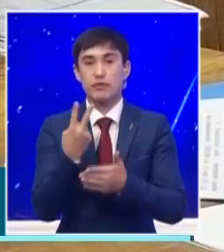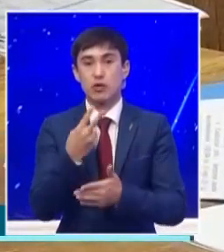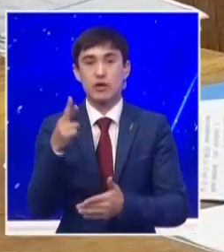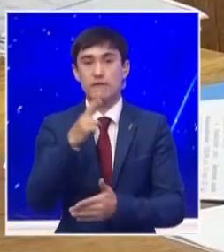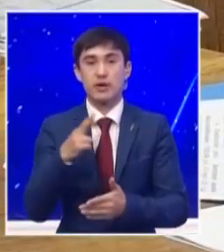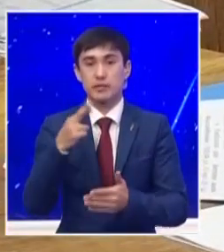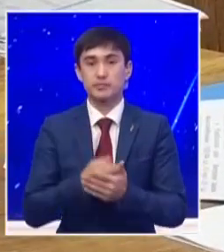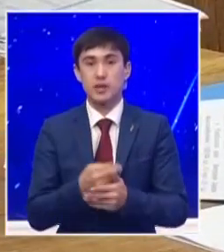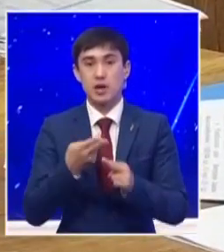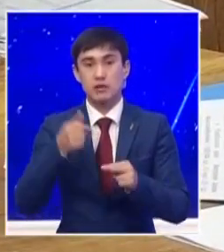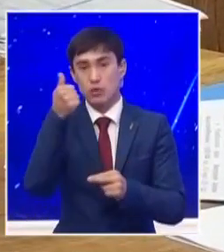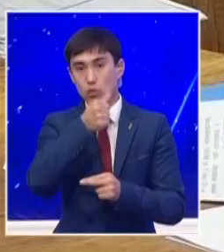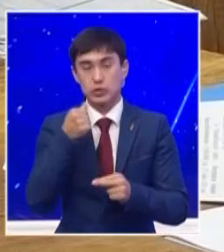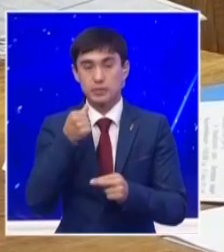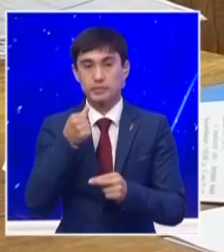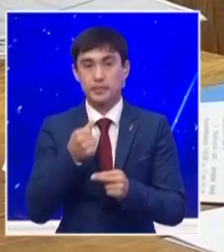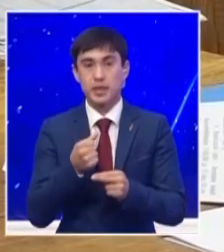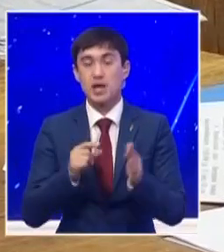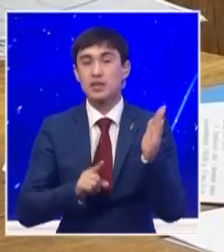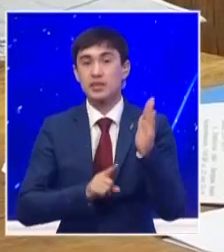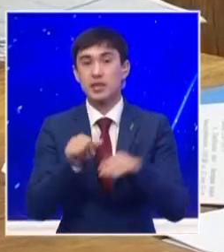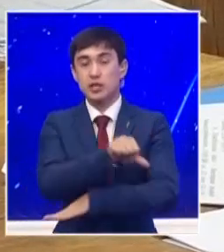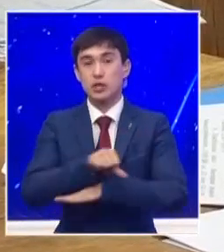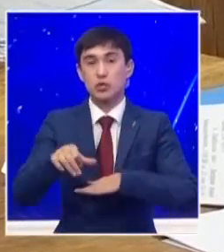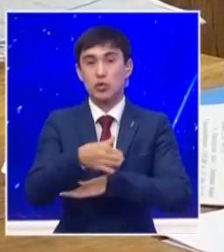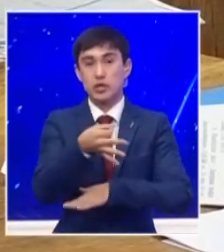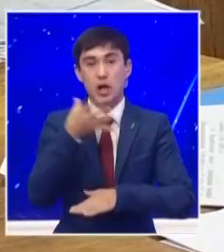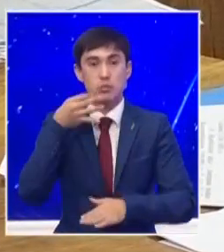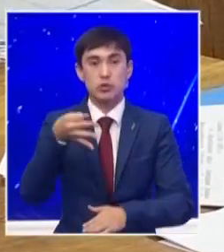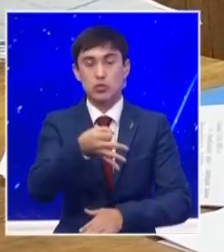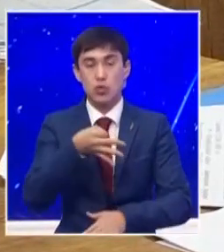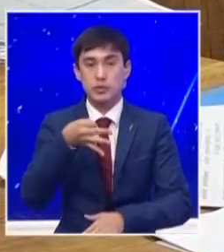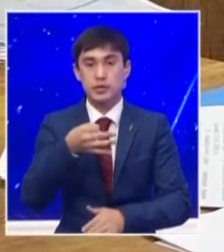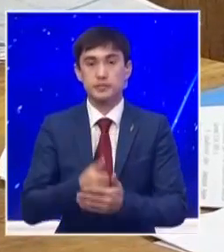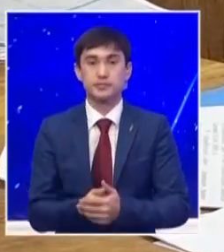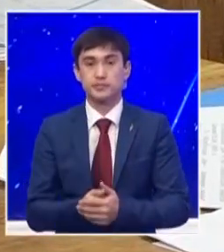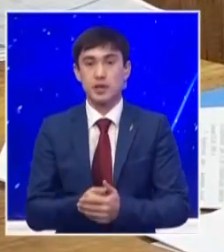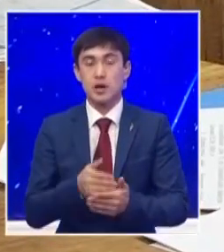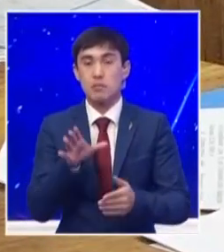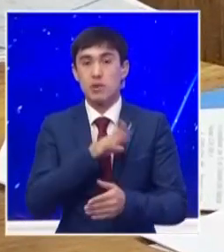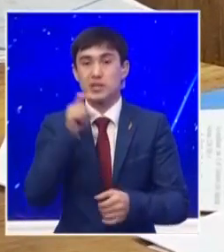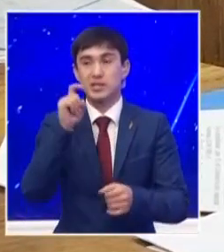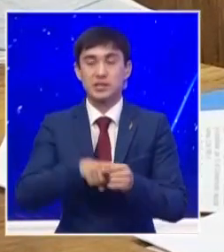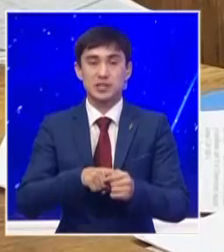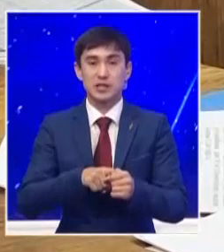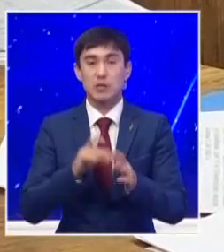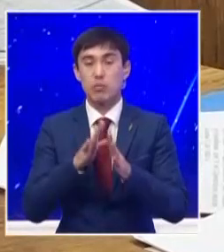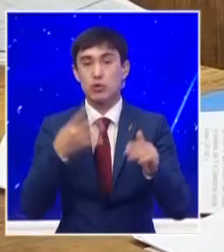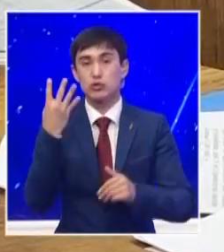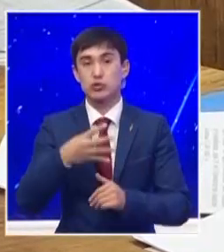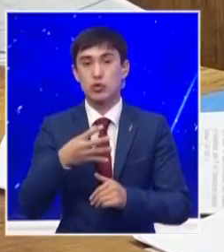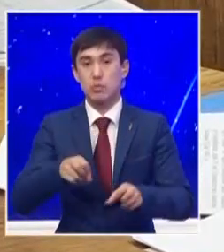января текущего года на территории нашей Алматинской области было зарегистрировано более